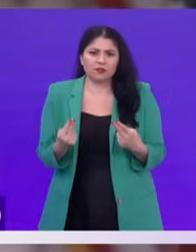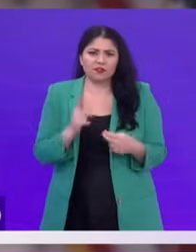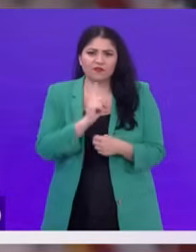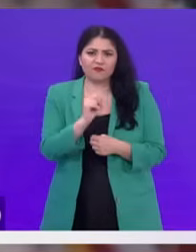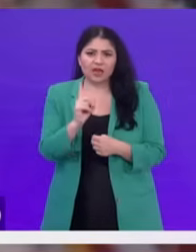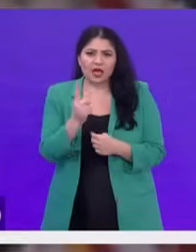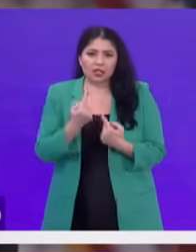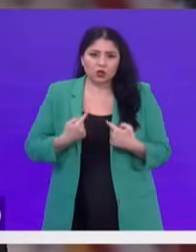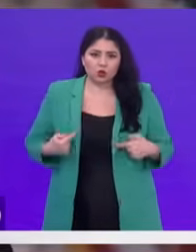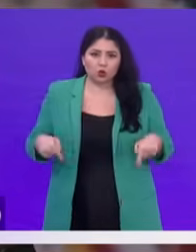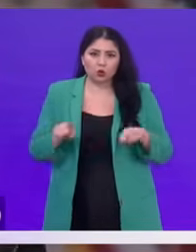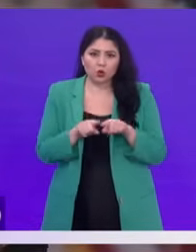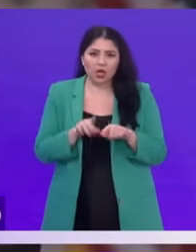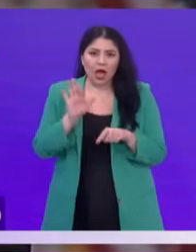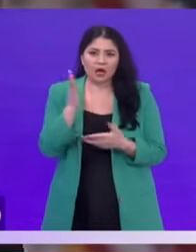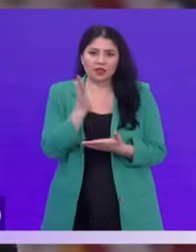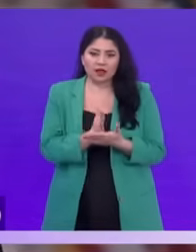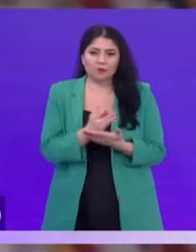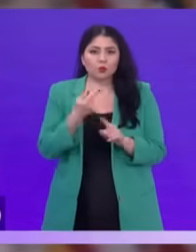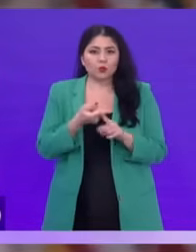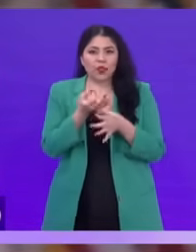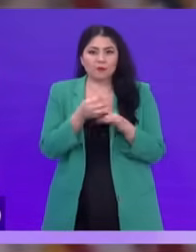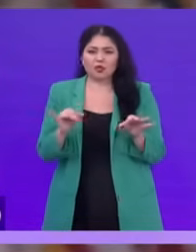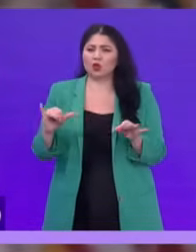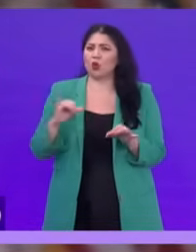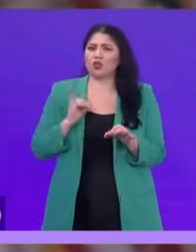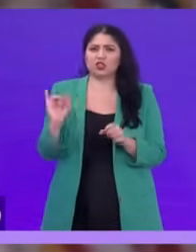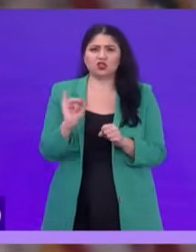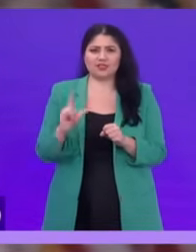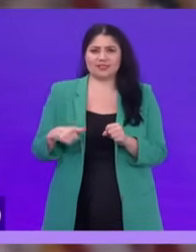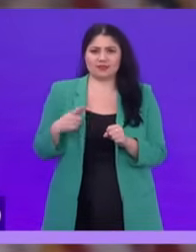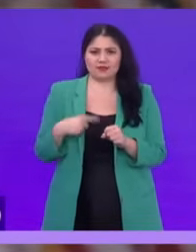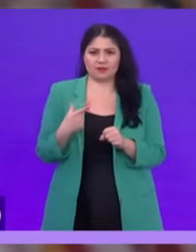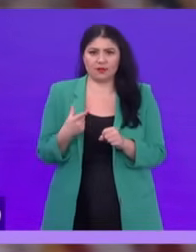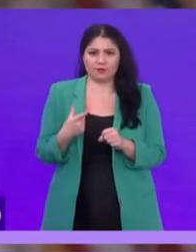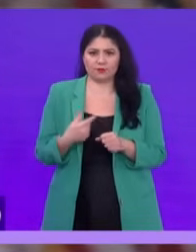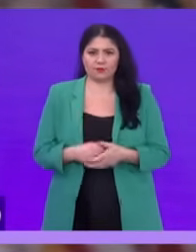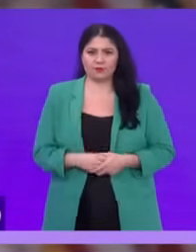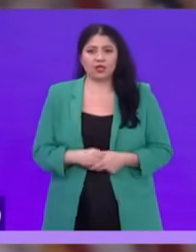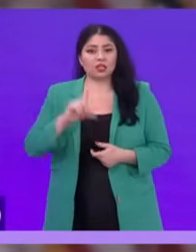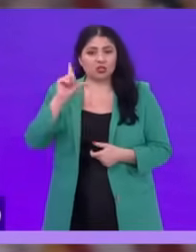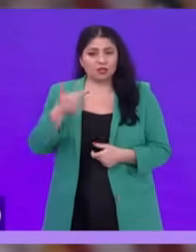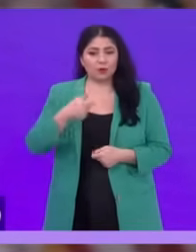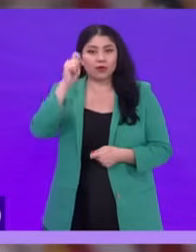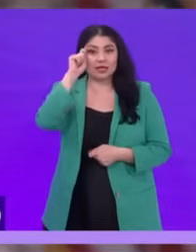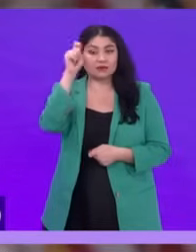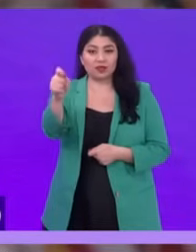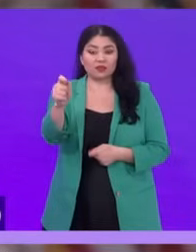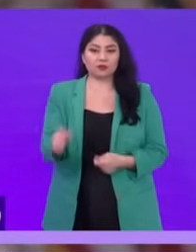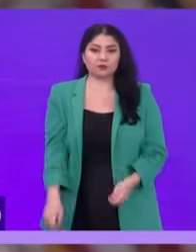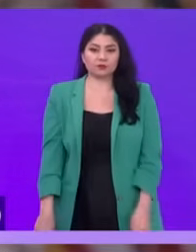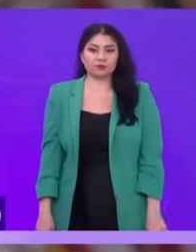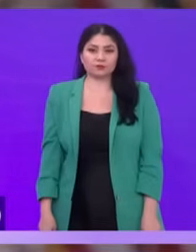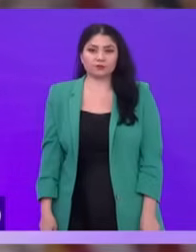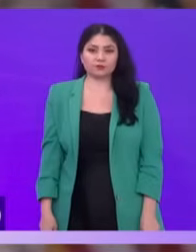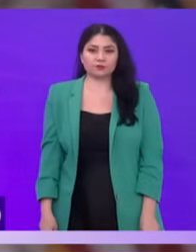that every one of us, no matter who we are or where we start out, has certain